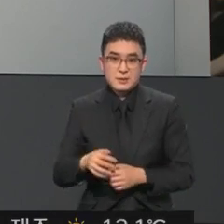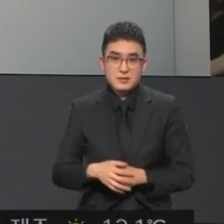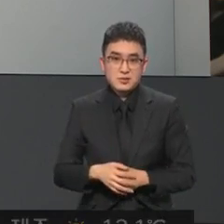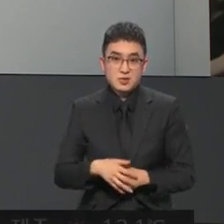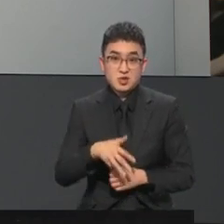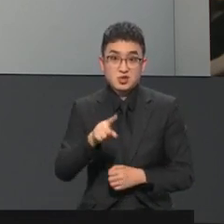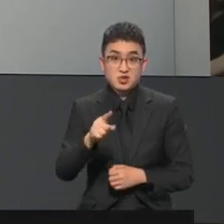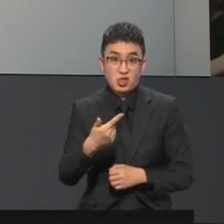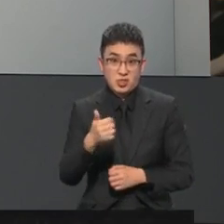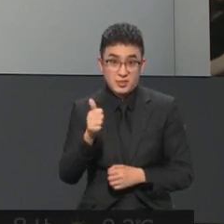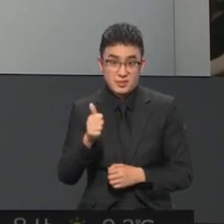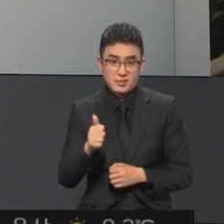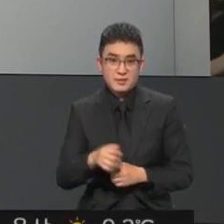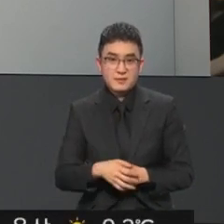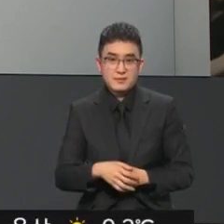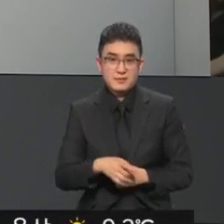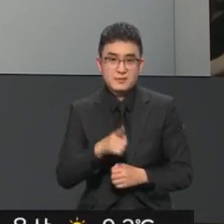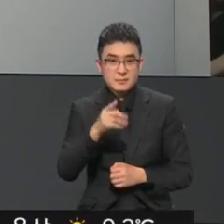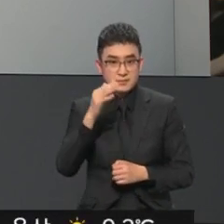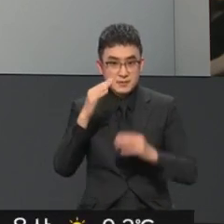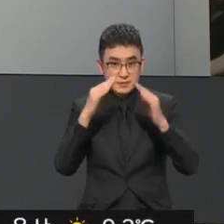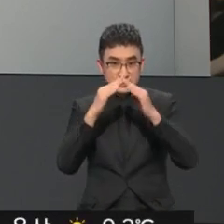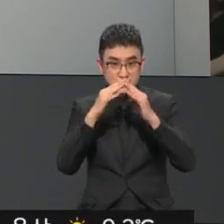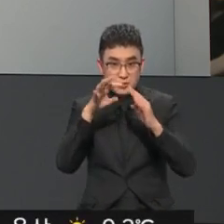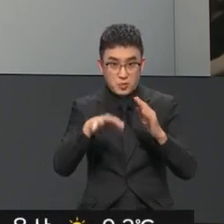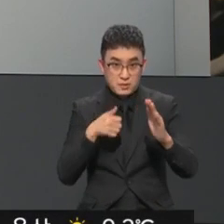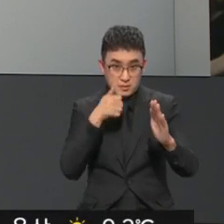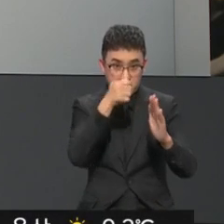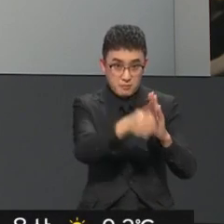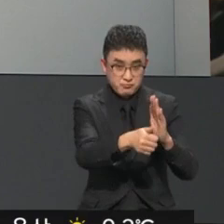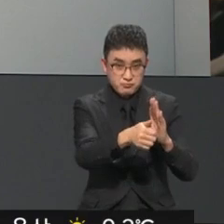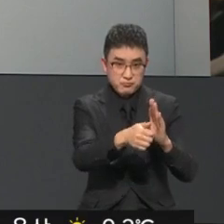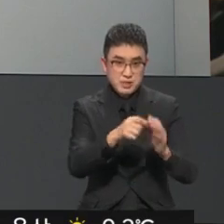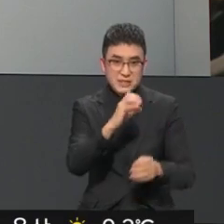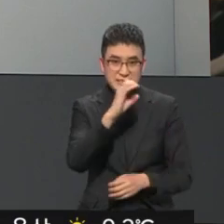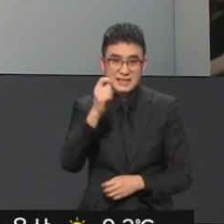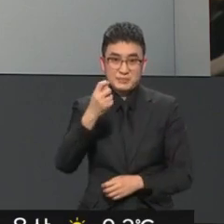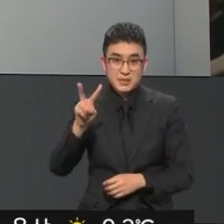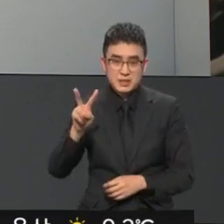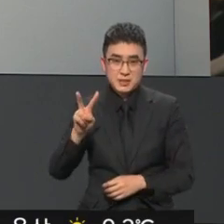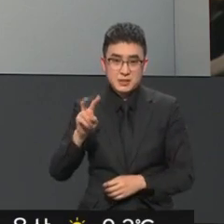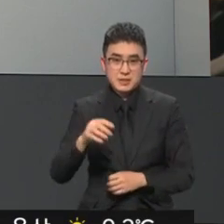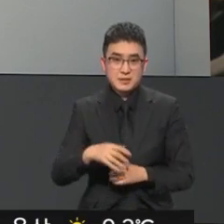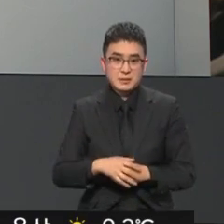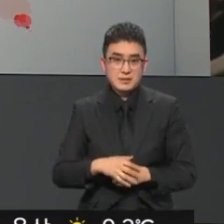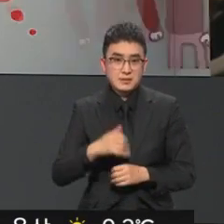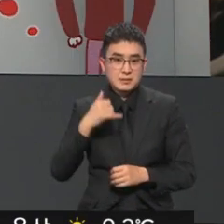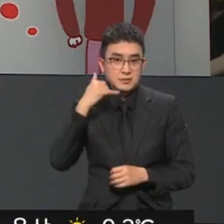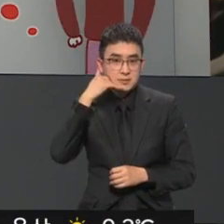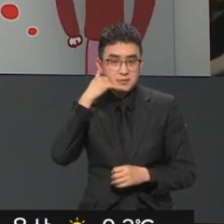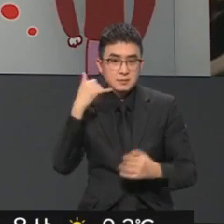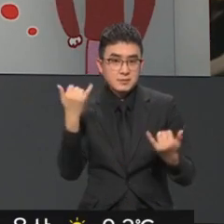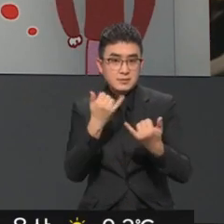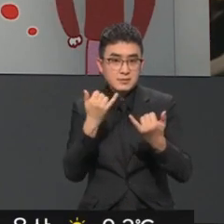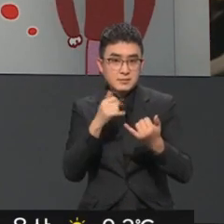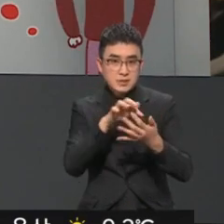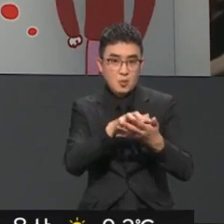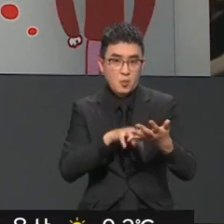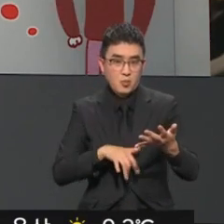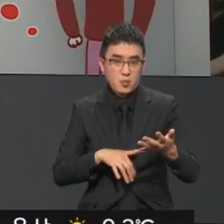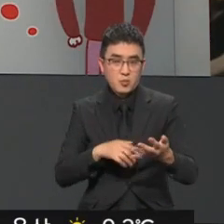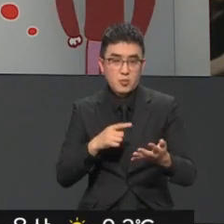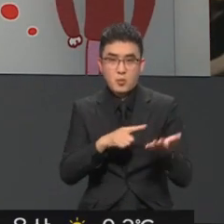방문한 날 CCTV와 통화 기록을 공개하라라고 주장을 펴고 있습니다. 그런데 야권은 물론 여권에서도 같은